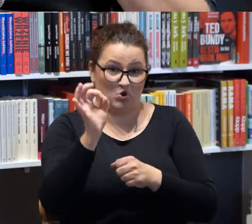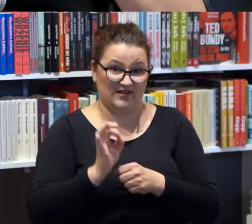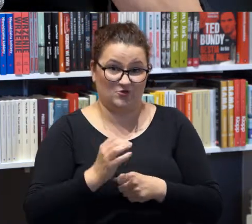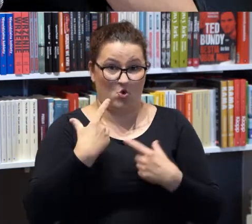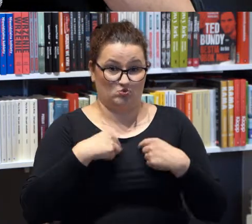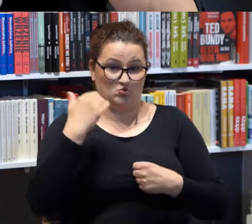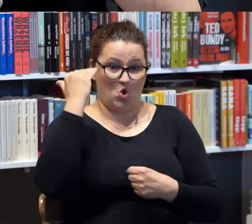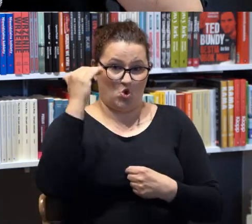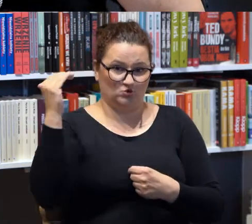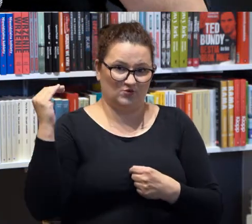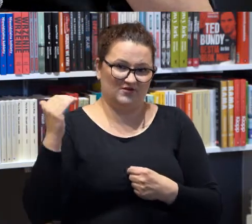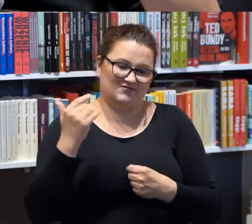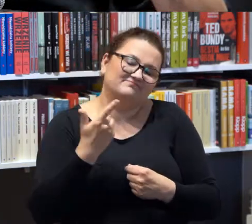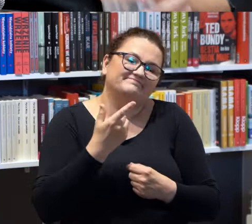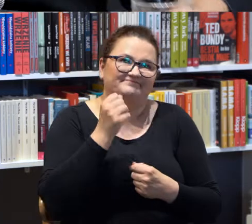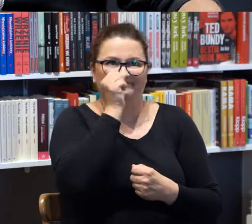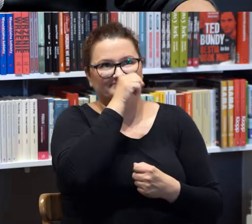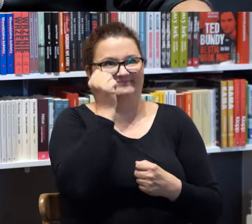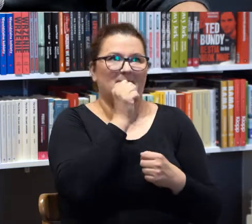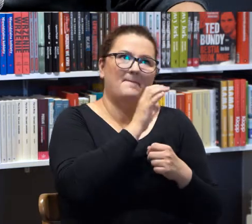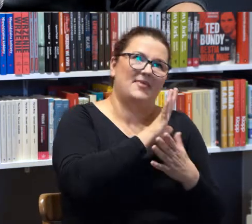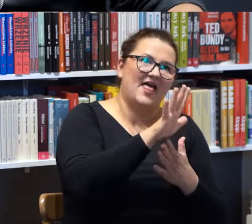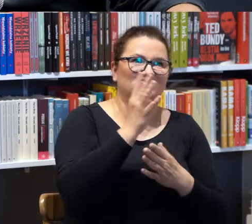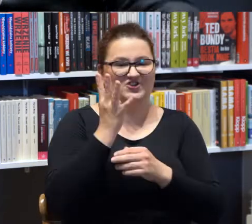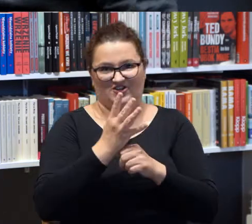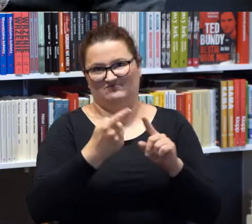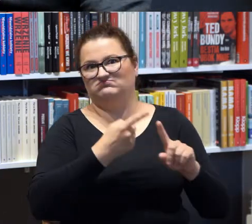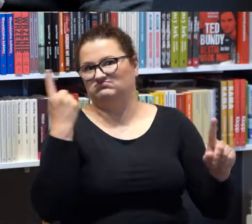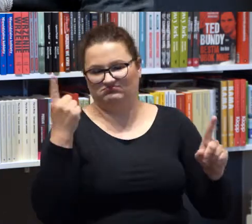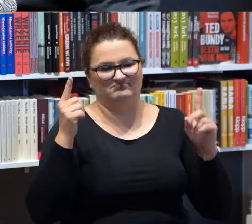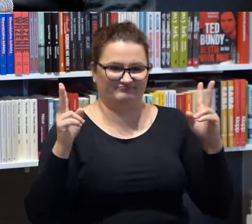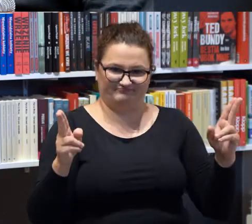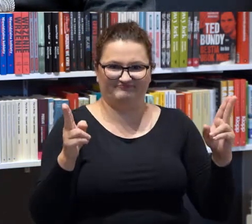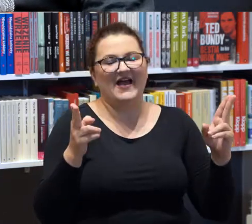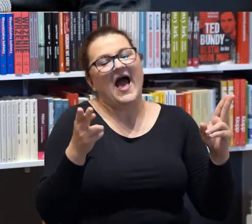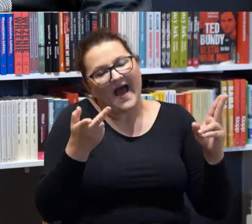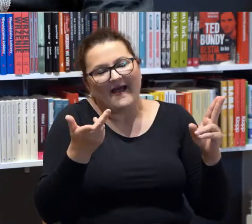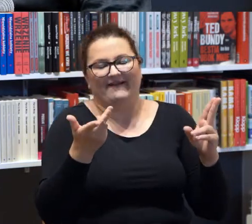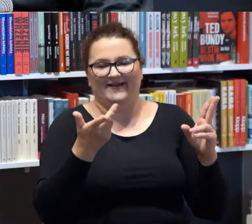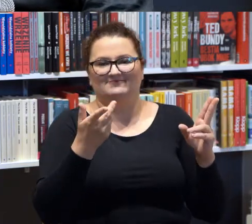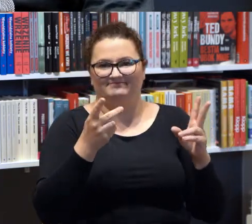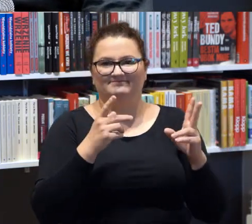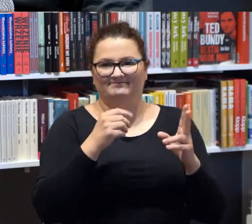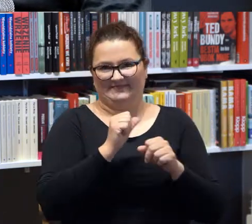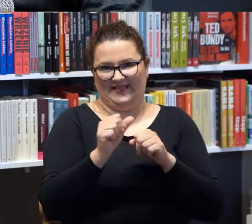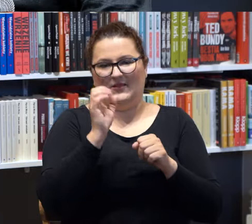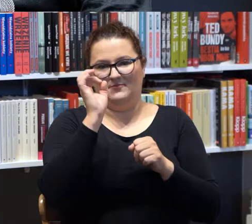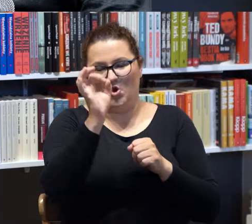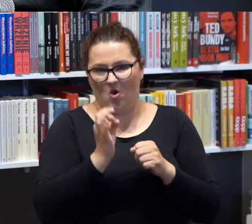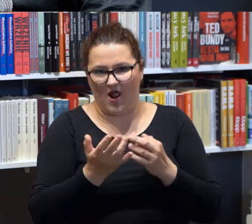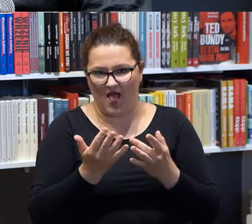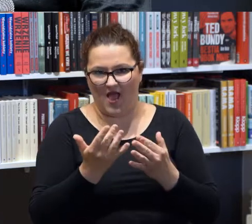No dziadowskie może to obliczenie, no bo pomiędzy 15 a 40 jest kolosalna różnica, ale jeżeli nawet weźmiemy pod uwagę